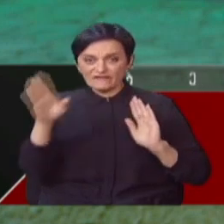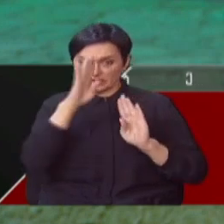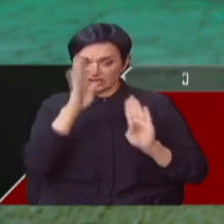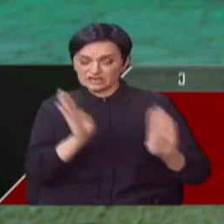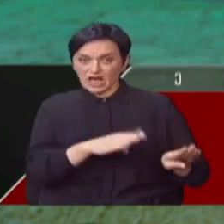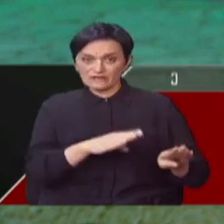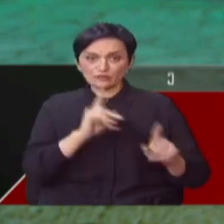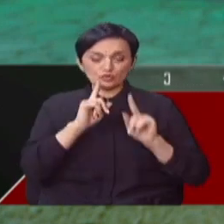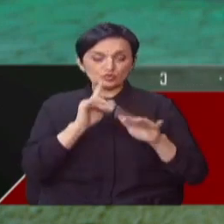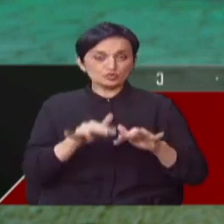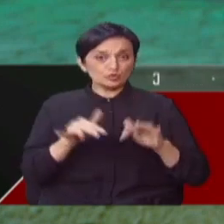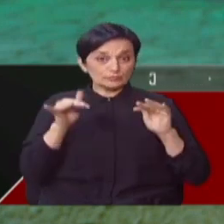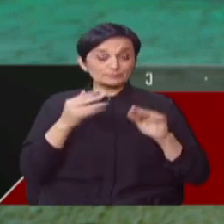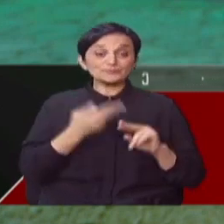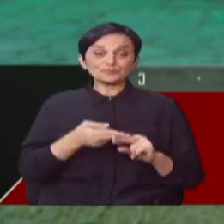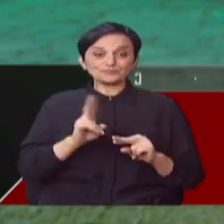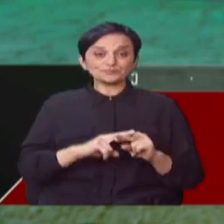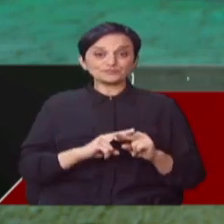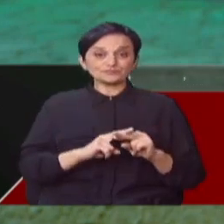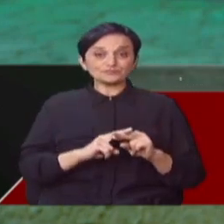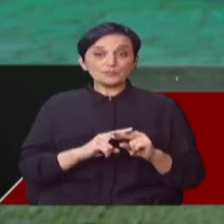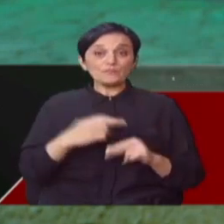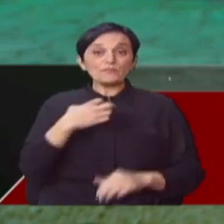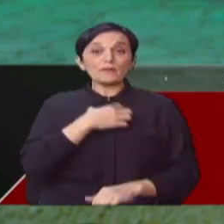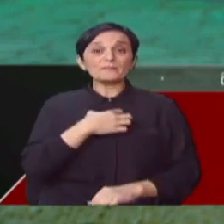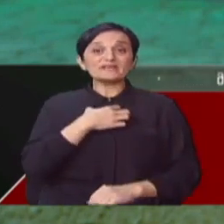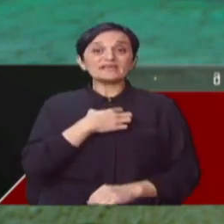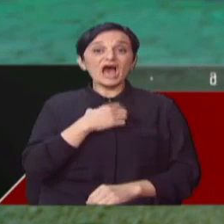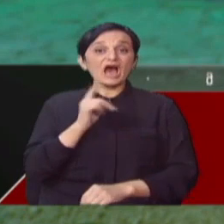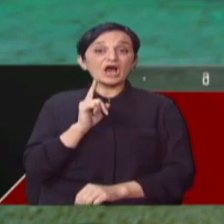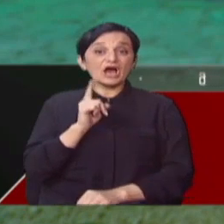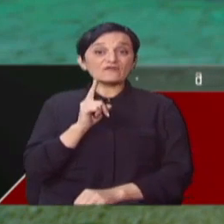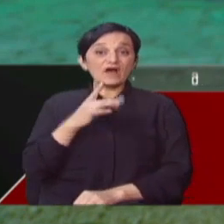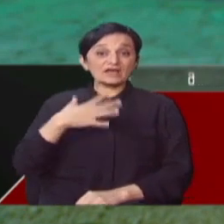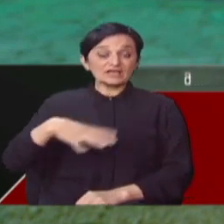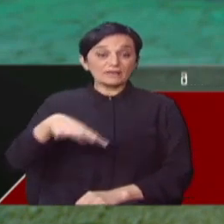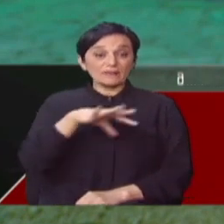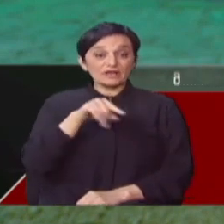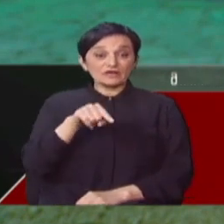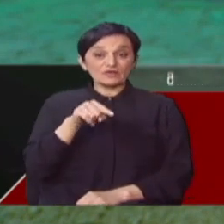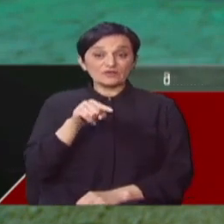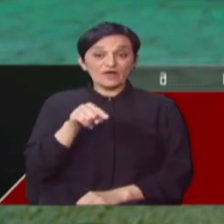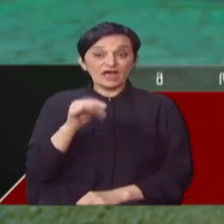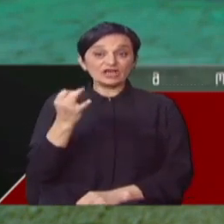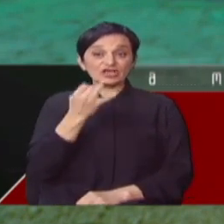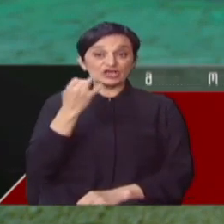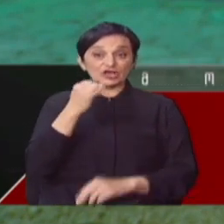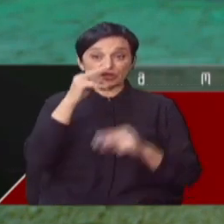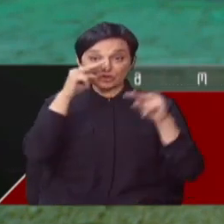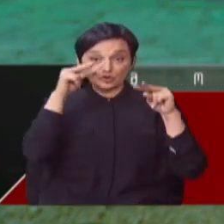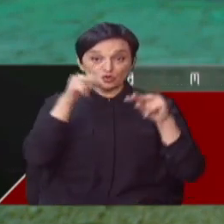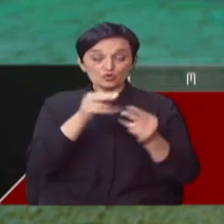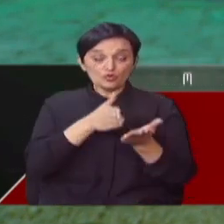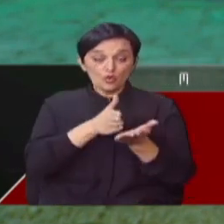დატოვა სხდომათა დარბაზი. ამიტომ თავარი არის რომ ამ ქვეყნის ინტერესებზე ორიენტირი და კონცენტრირება გავაკეთოთ